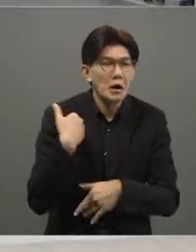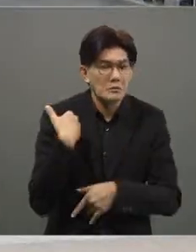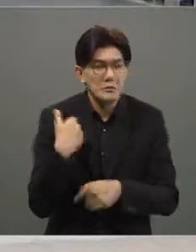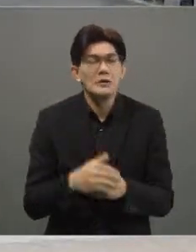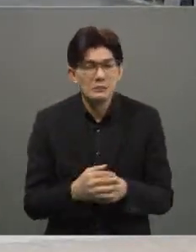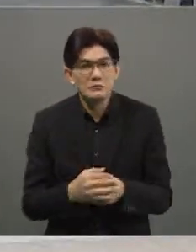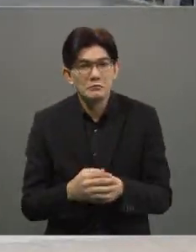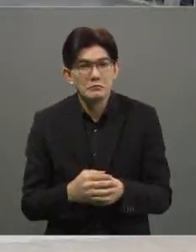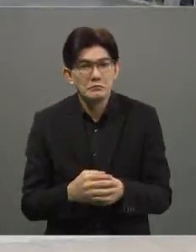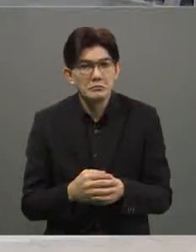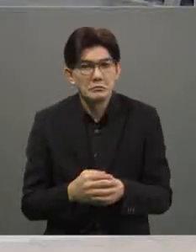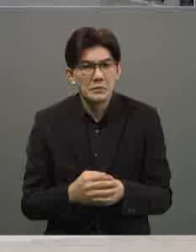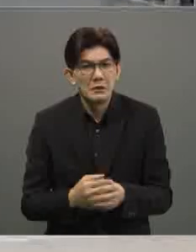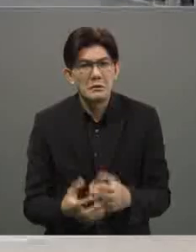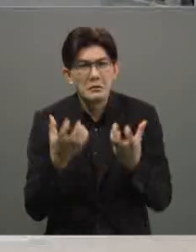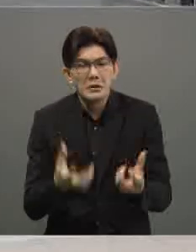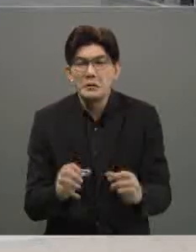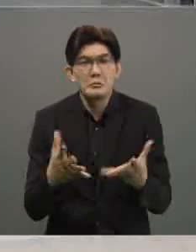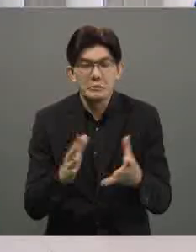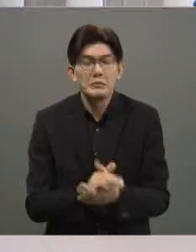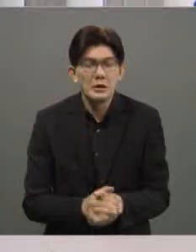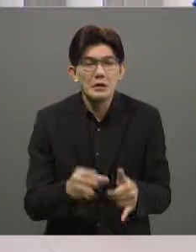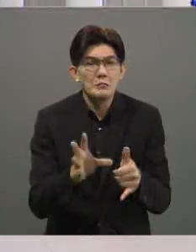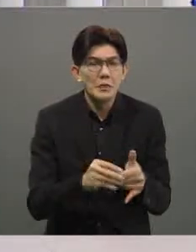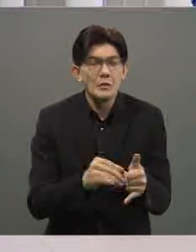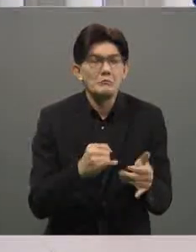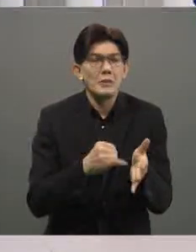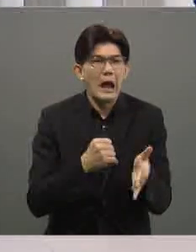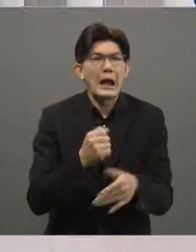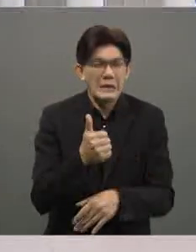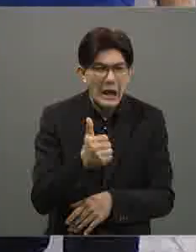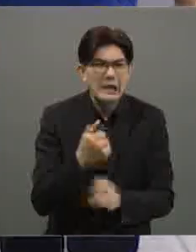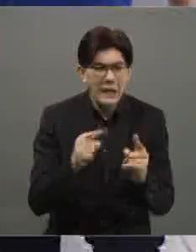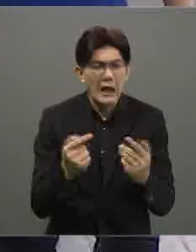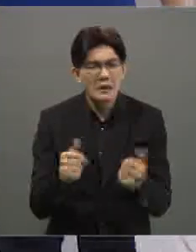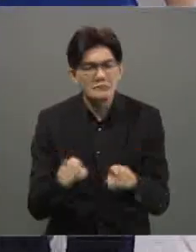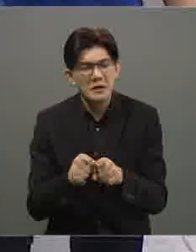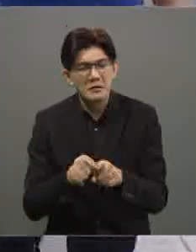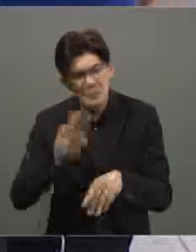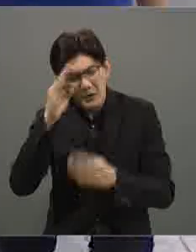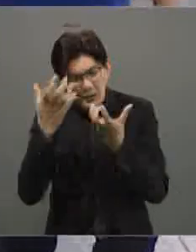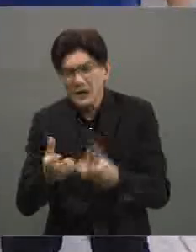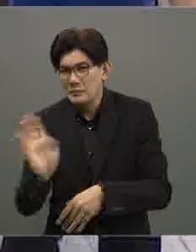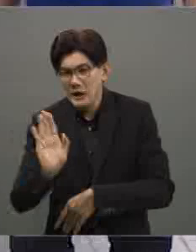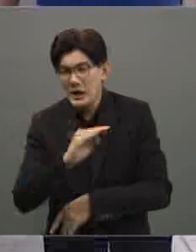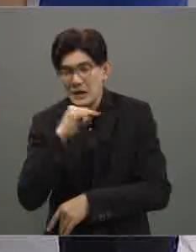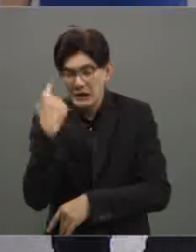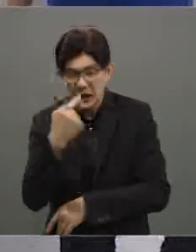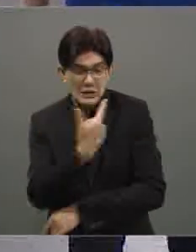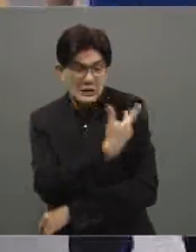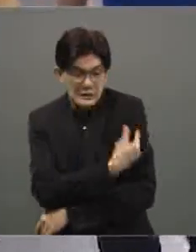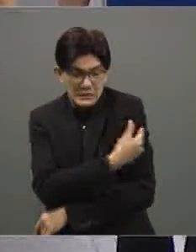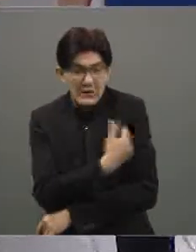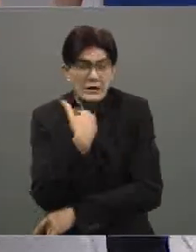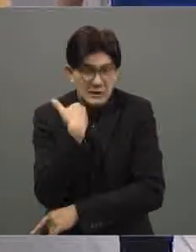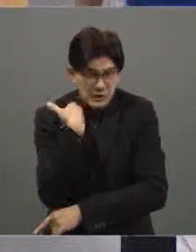ย้ำกันอีกครั้งว่ามันไม่ได้รุนแรงนะฮะแม้ว่าจะติดก็ไม่ได้ทำให้เราเนี่ยล้มหมอนนอนเสื่อนะโดยเฉพาะใครที่ฉีดวัคซีนกันมา 5-6เข็มอะไรต่างๆ